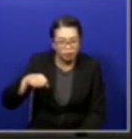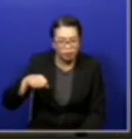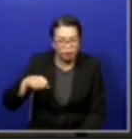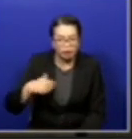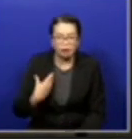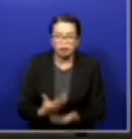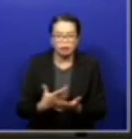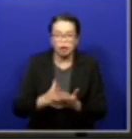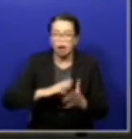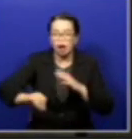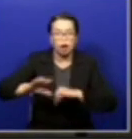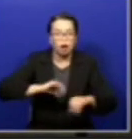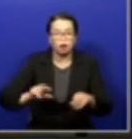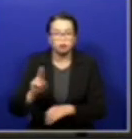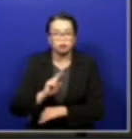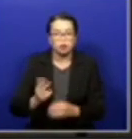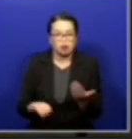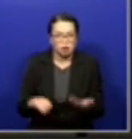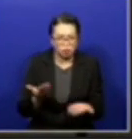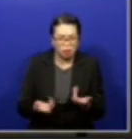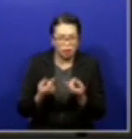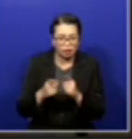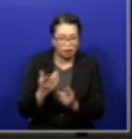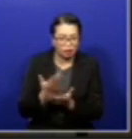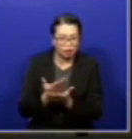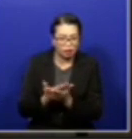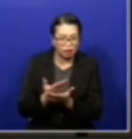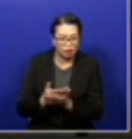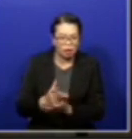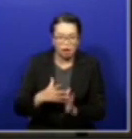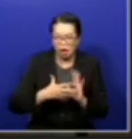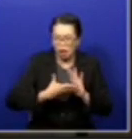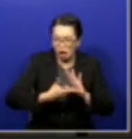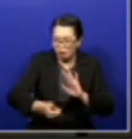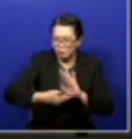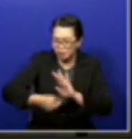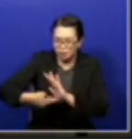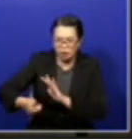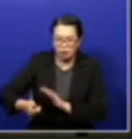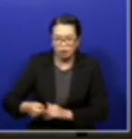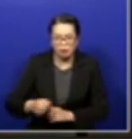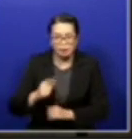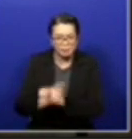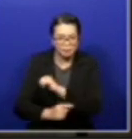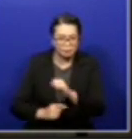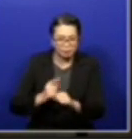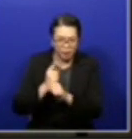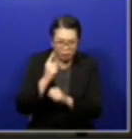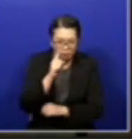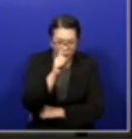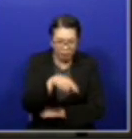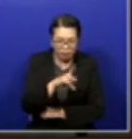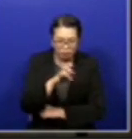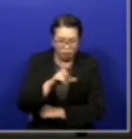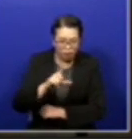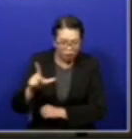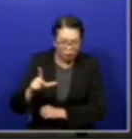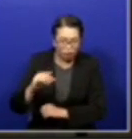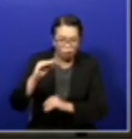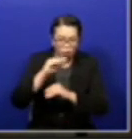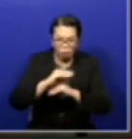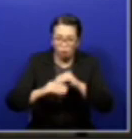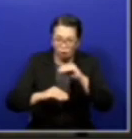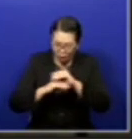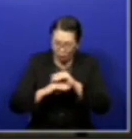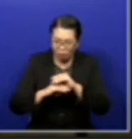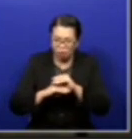ไปใช้อะไรแต่ท่านใช้เงินรายได้ของท่านปีละ 1,700 ล้านท่านตั้งโครงการมา 1,700 ล้าน